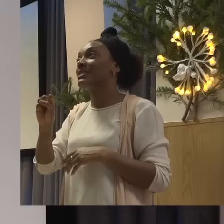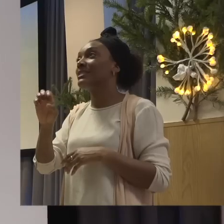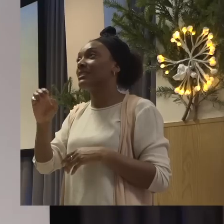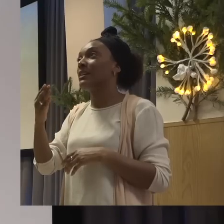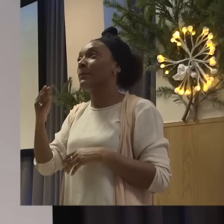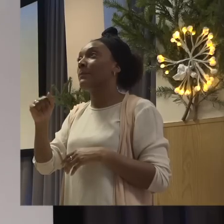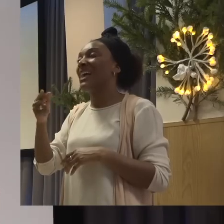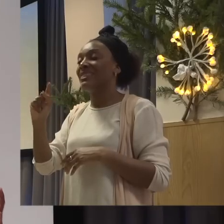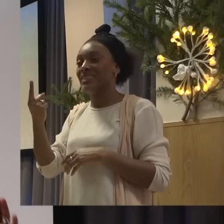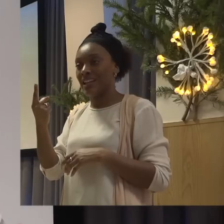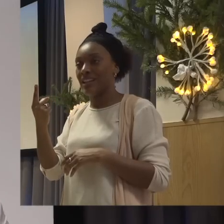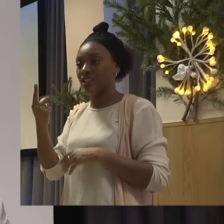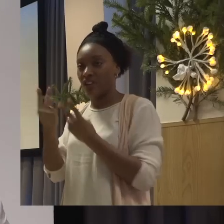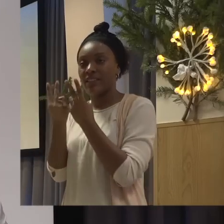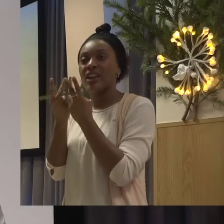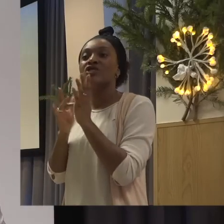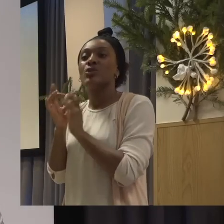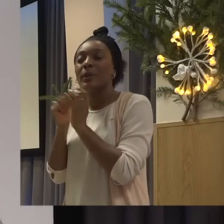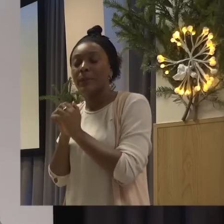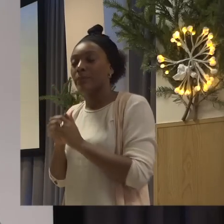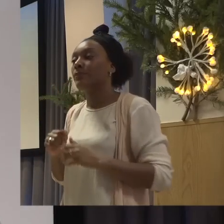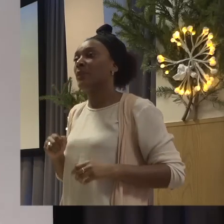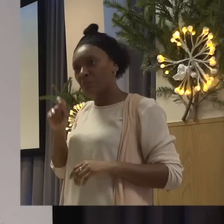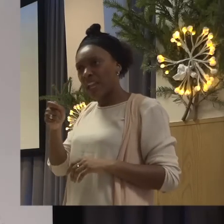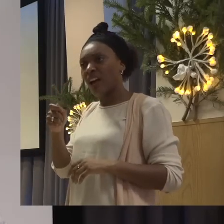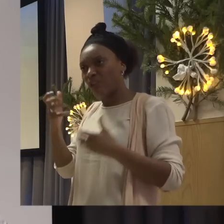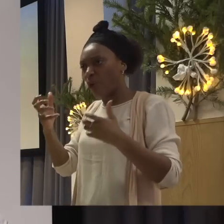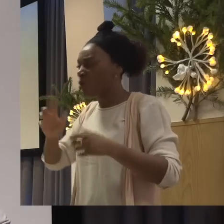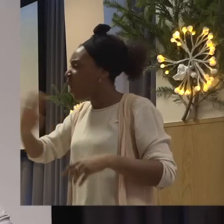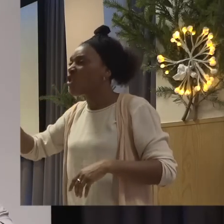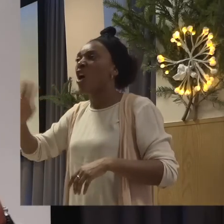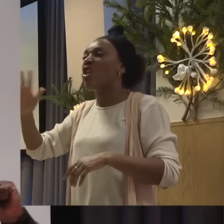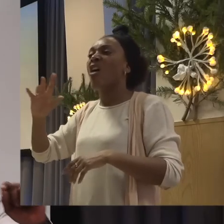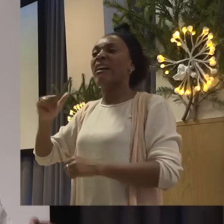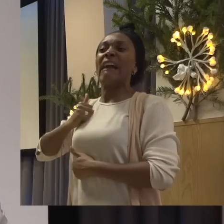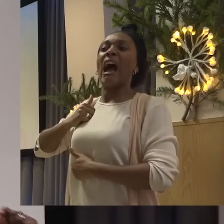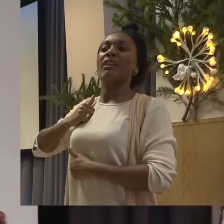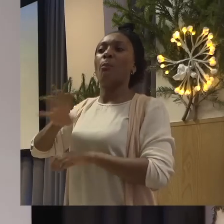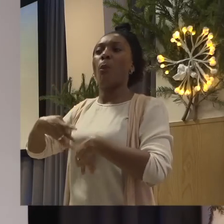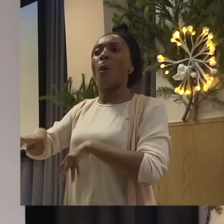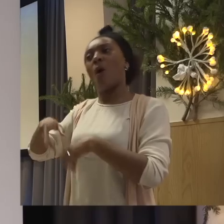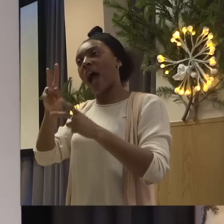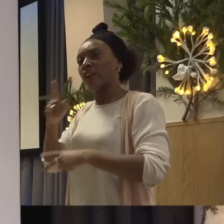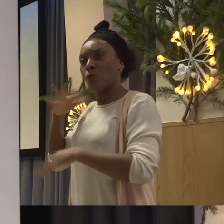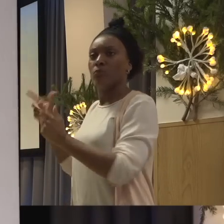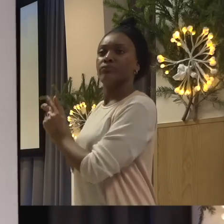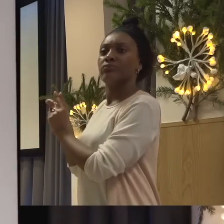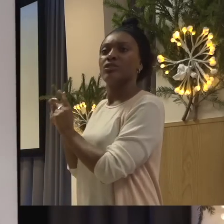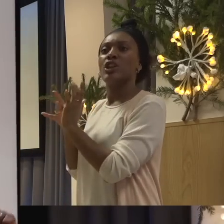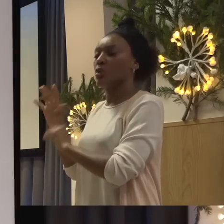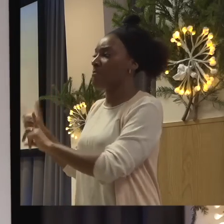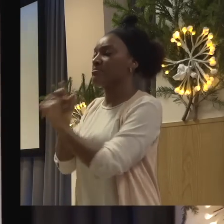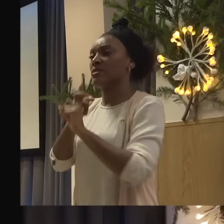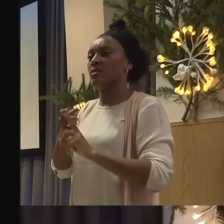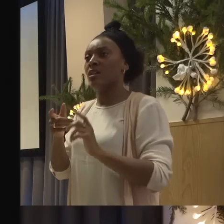sœurs, c'est tout à fait normal. Jésus n'a pas dit qu'il va échouer parce que les autres ne comprenaient pas ce qu'il était